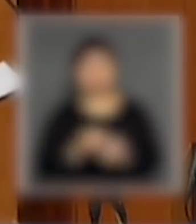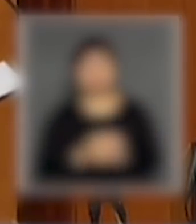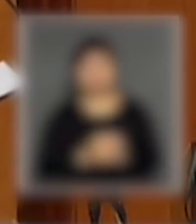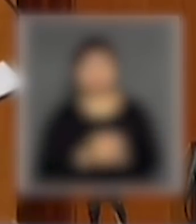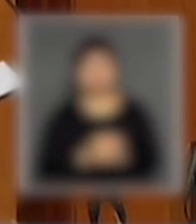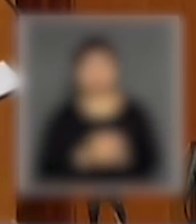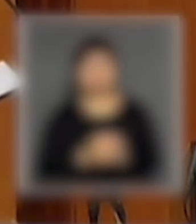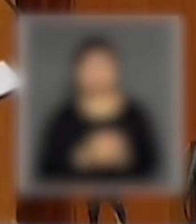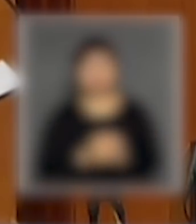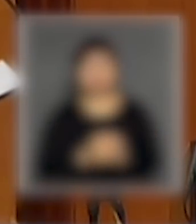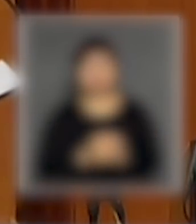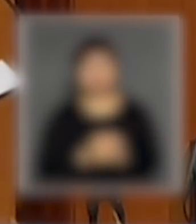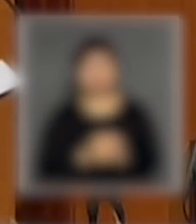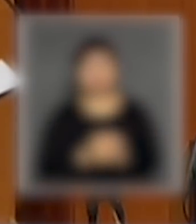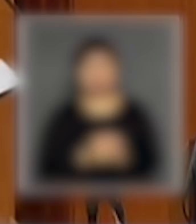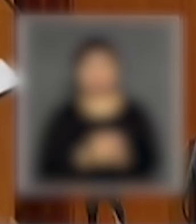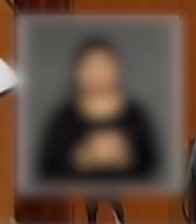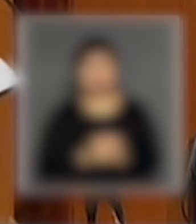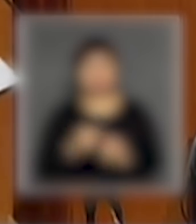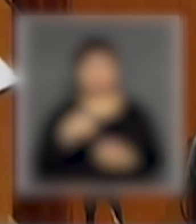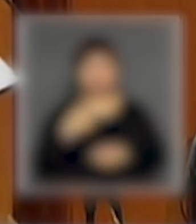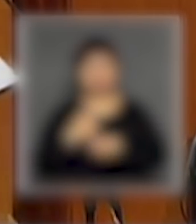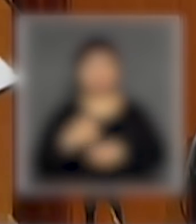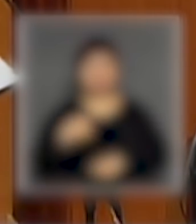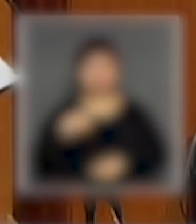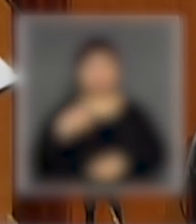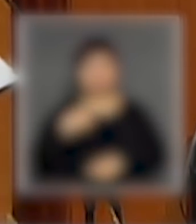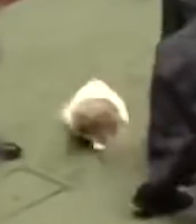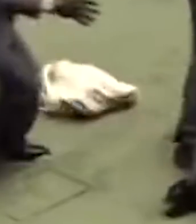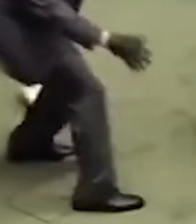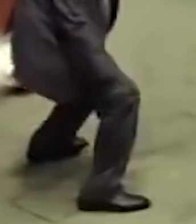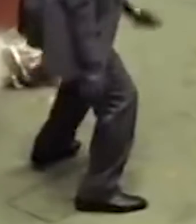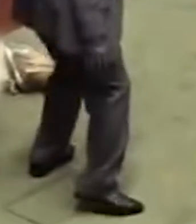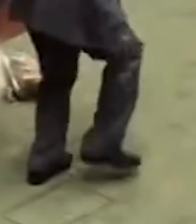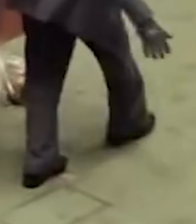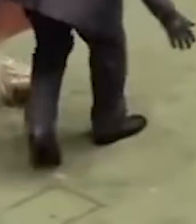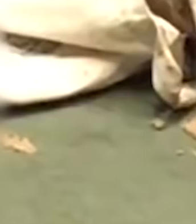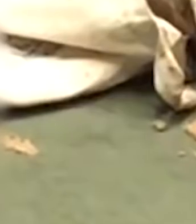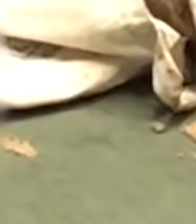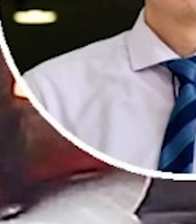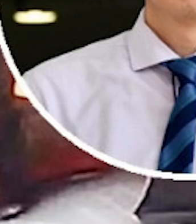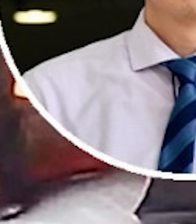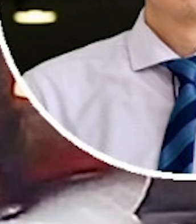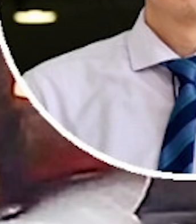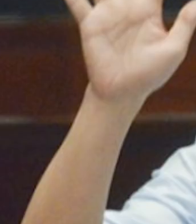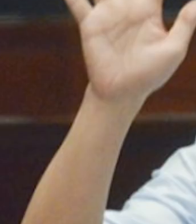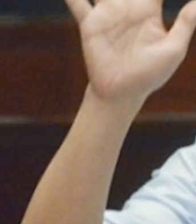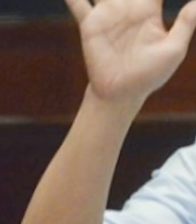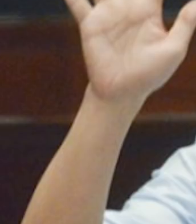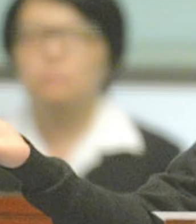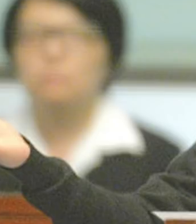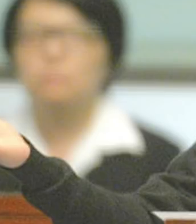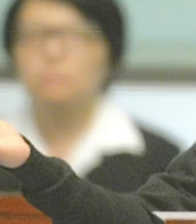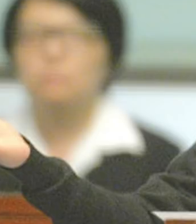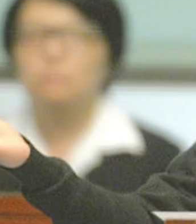始终不是你的，还钱啦！被追诉的不止梁游两件，立法会的臭蛋三人组，许智峰、陈志